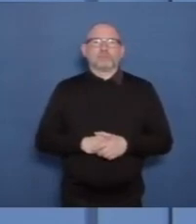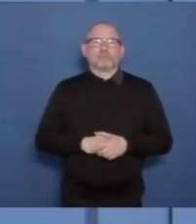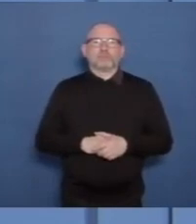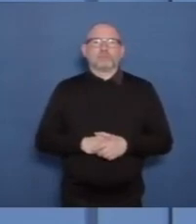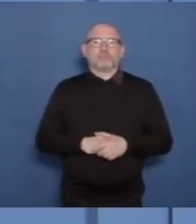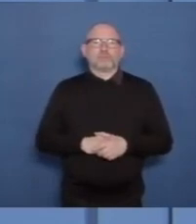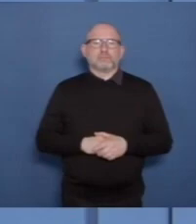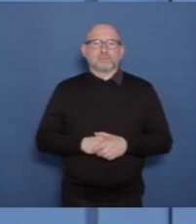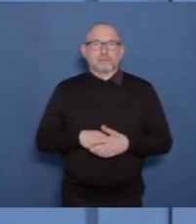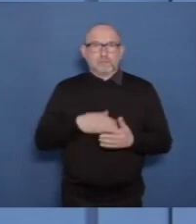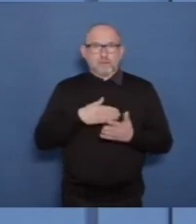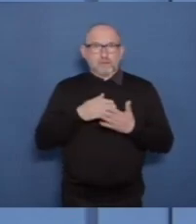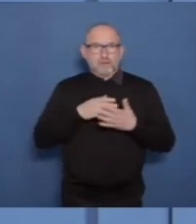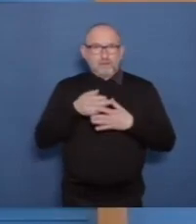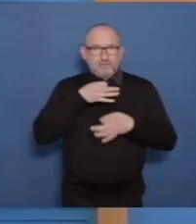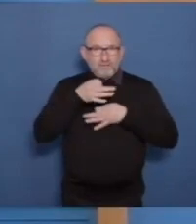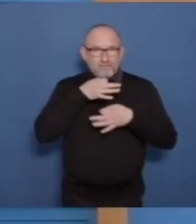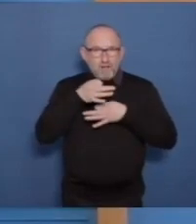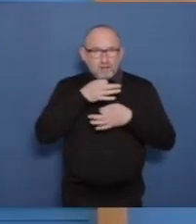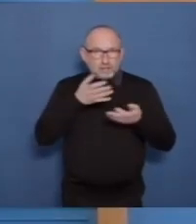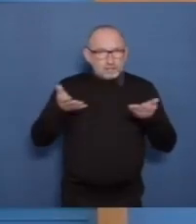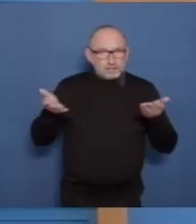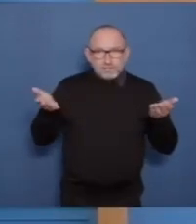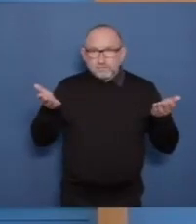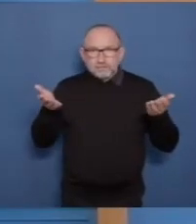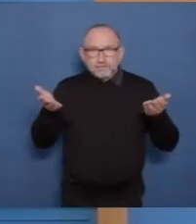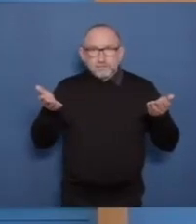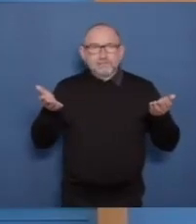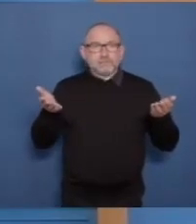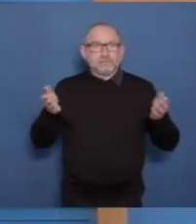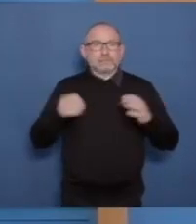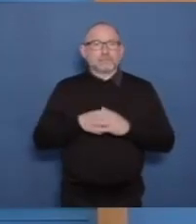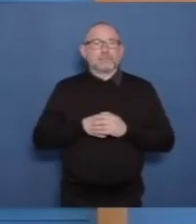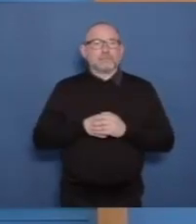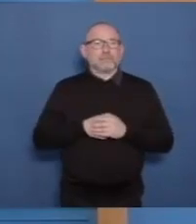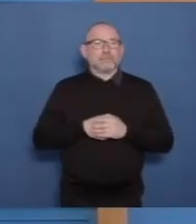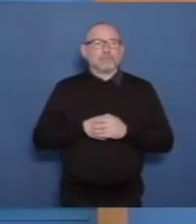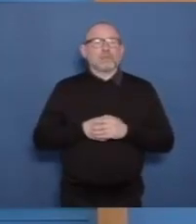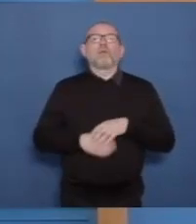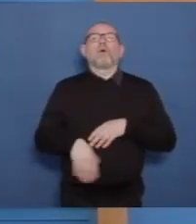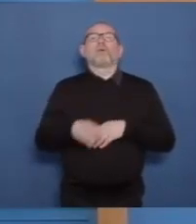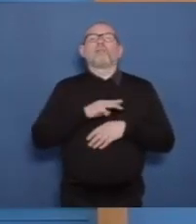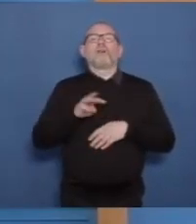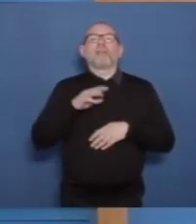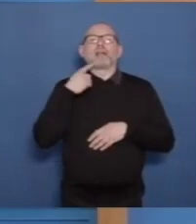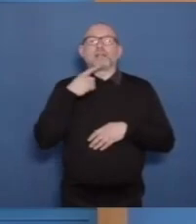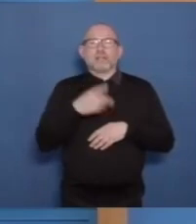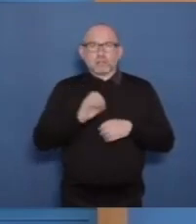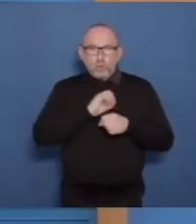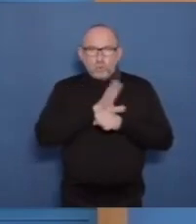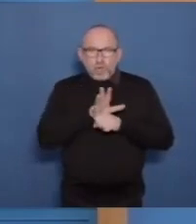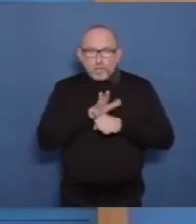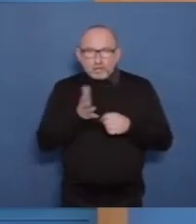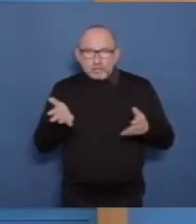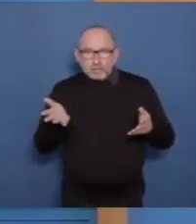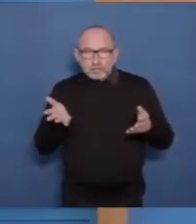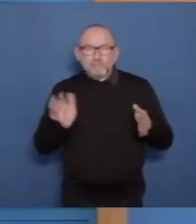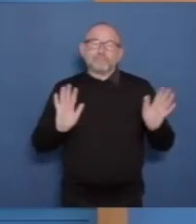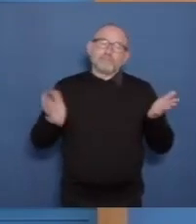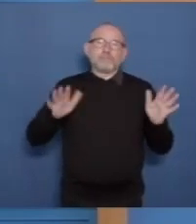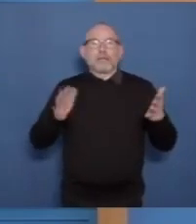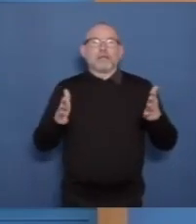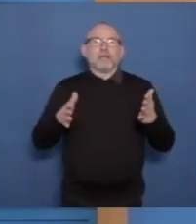Dazu weitere Fragen? Dann hatte ich auf meiner Liste Herr Warwick, Corona. Beziehungsweise